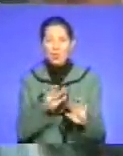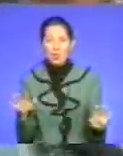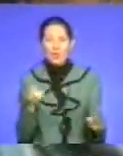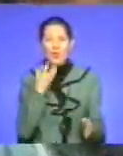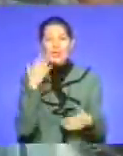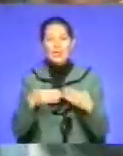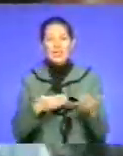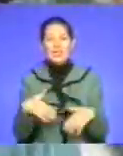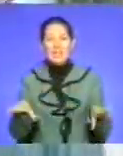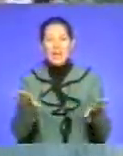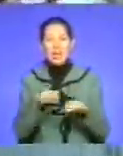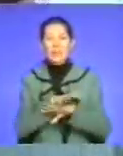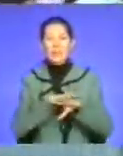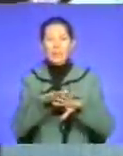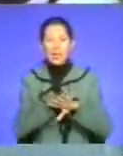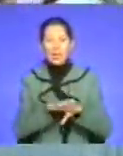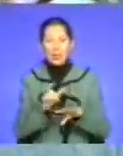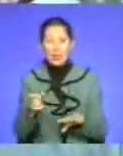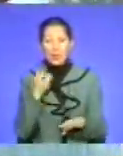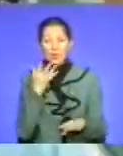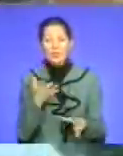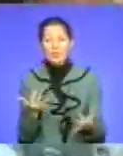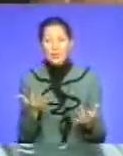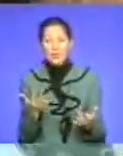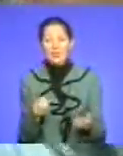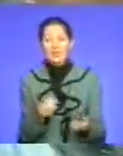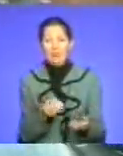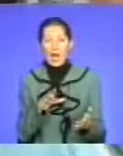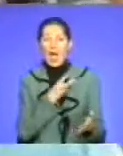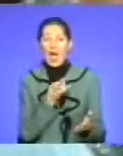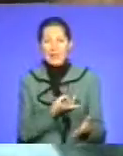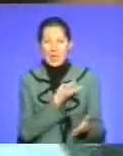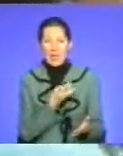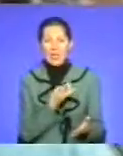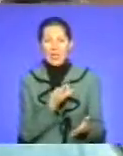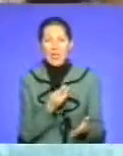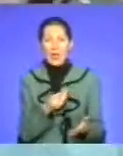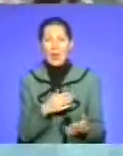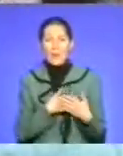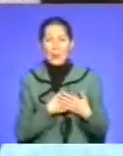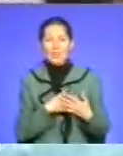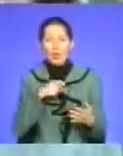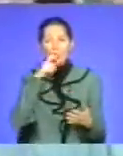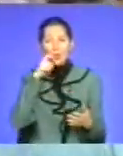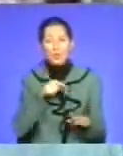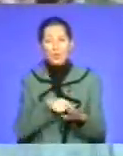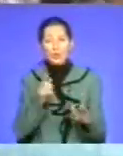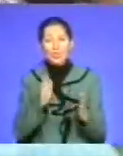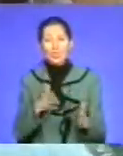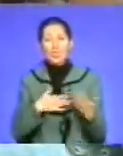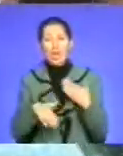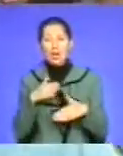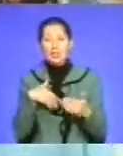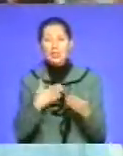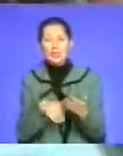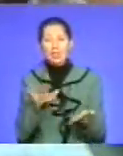йдеш разом з натовпом, коли ти настільки заряджена таким патріотизмом, тоді ти відчуваєш лише радість за своє